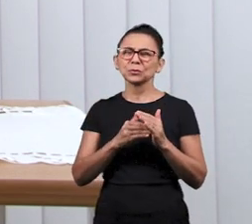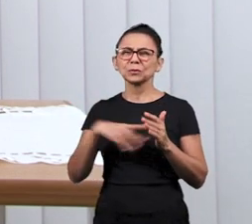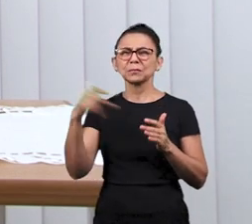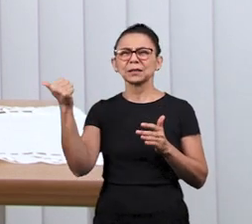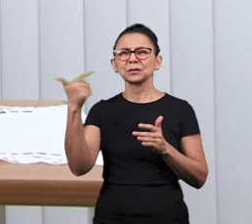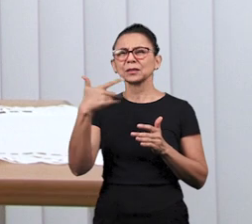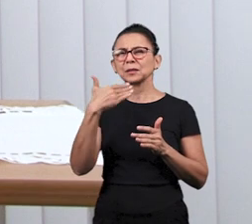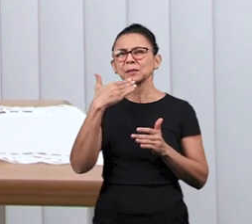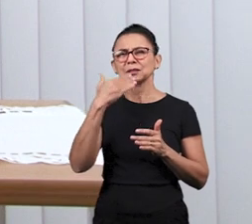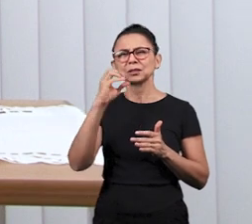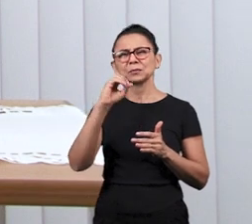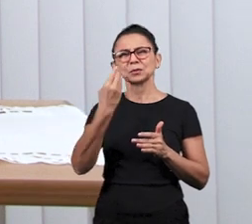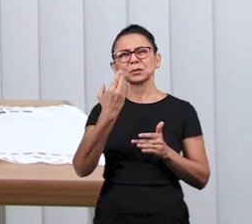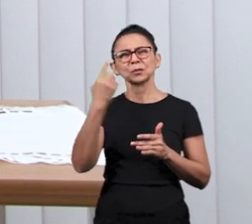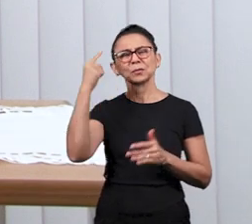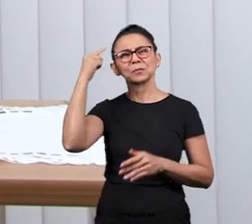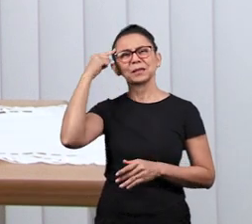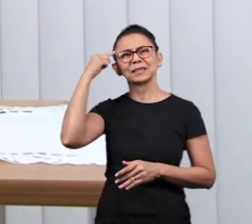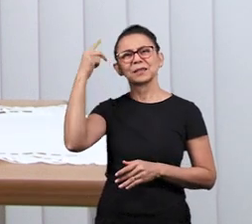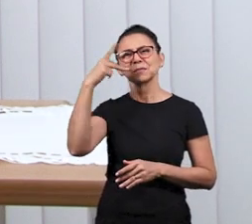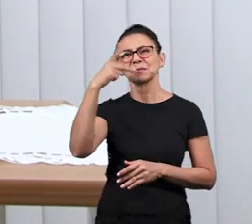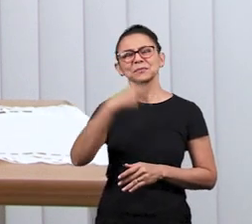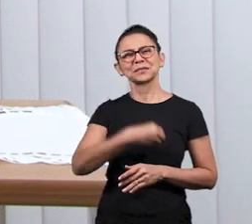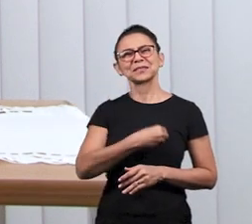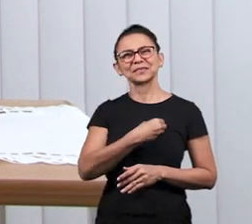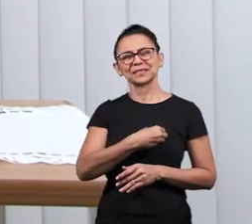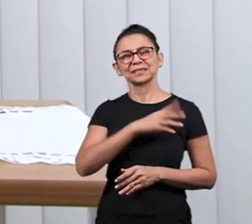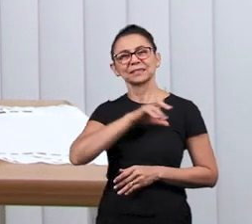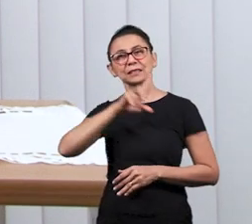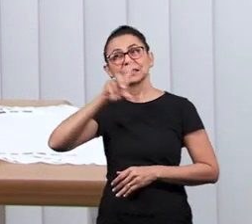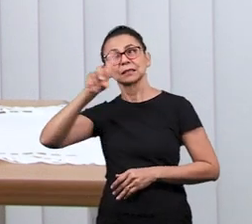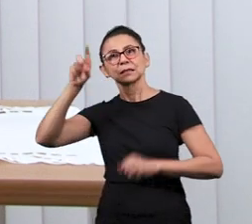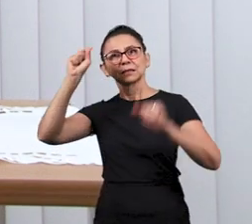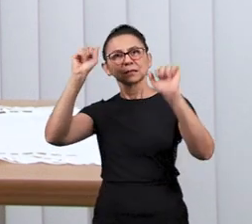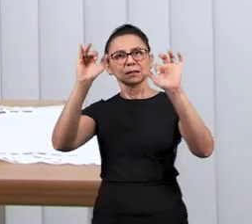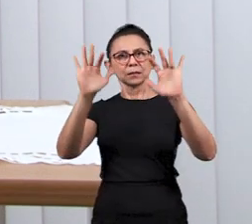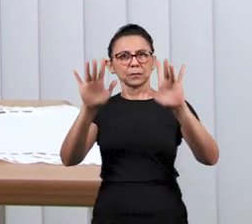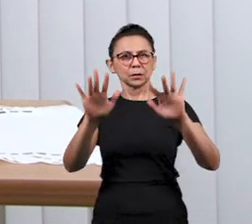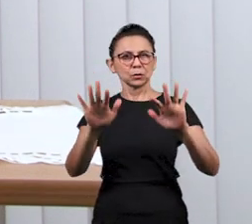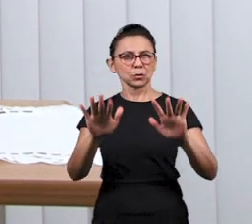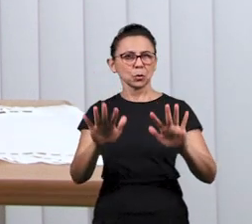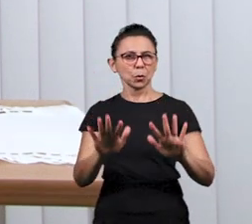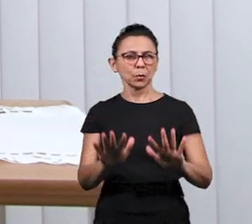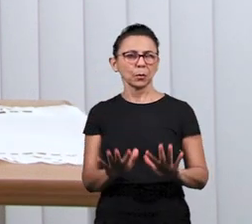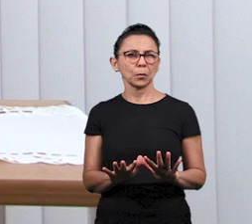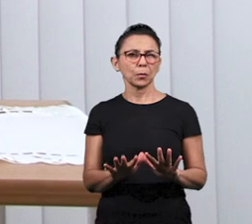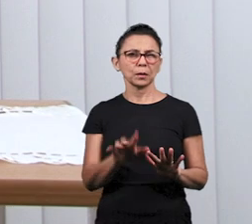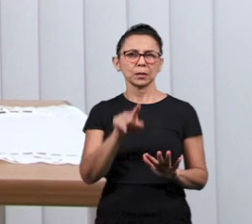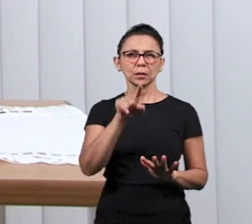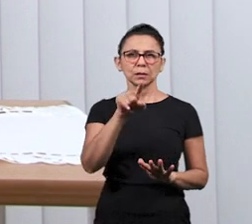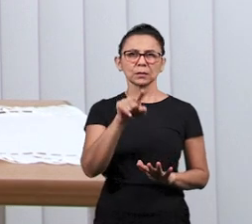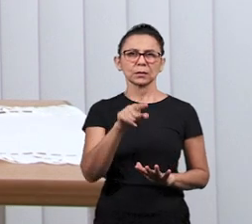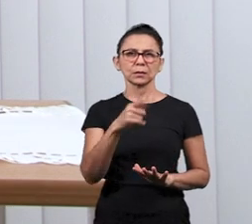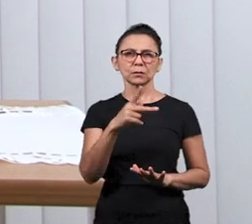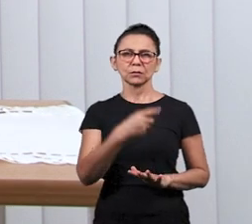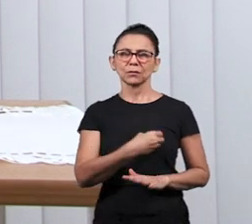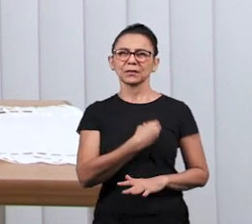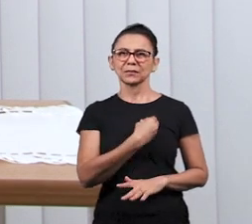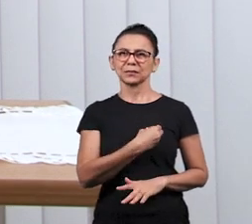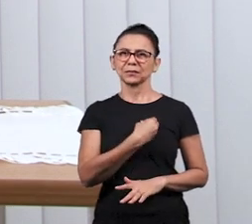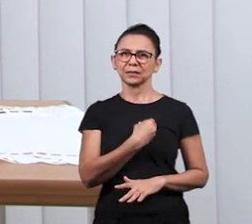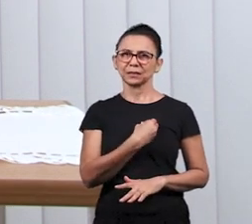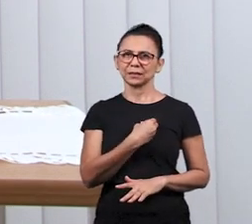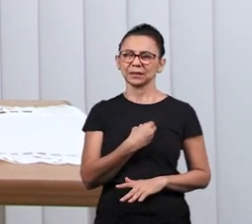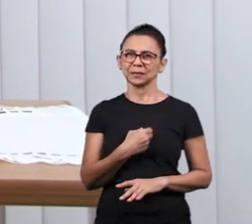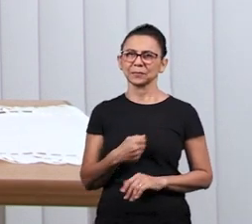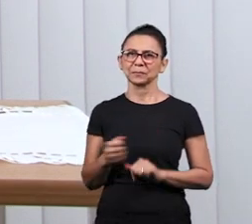возможность принять эту любовь. И Он может сделать несравненно больше даже того, чего ты ожидаешь от Него для тебя. Да благословит